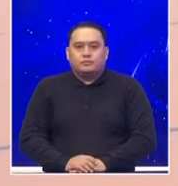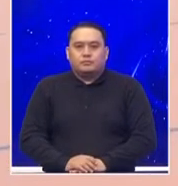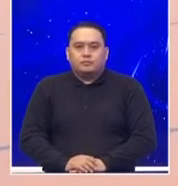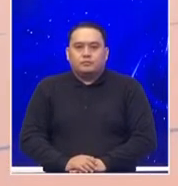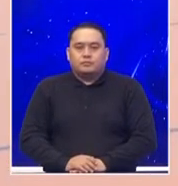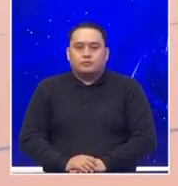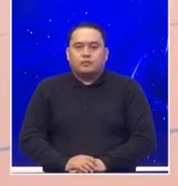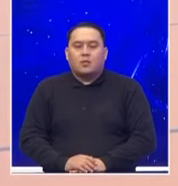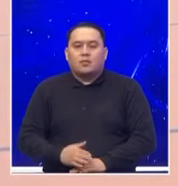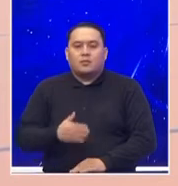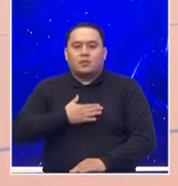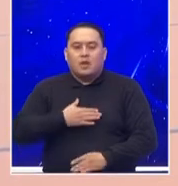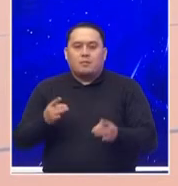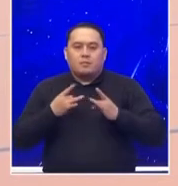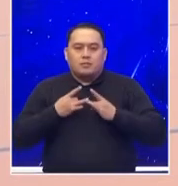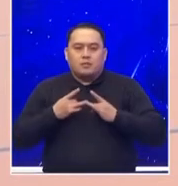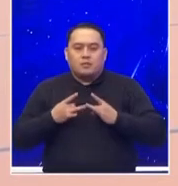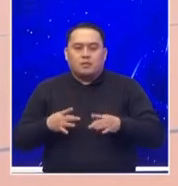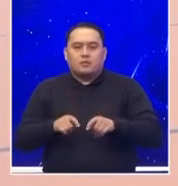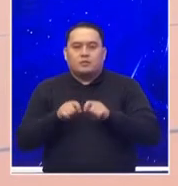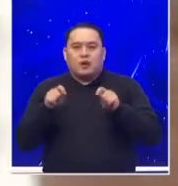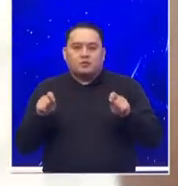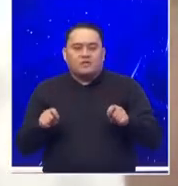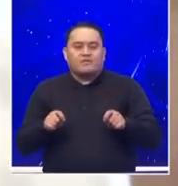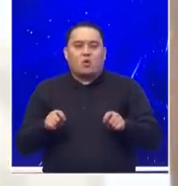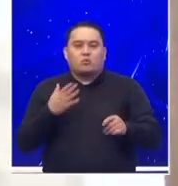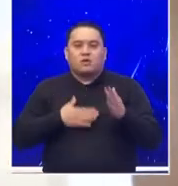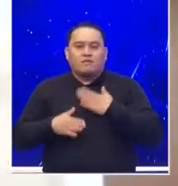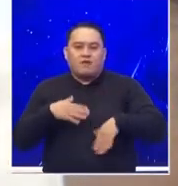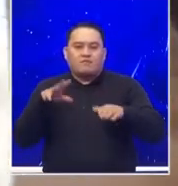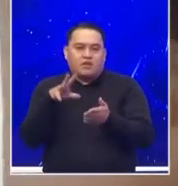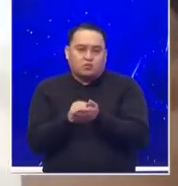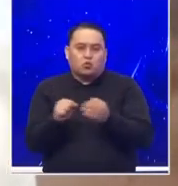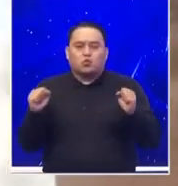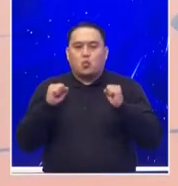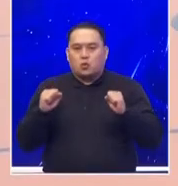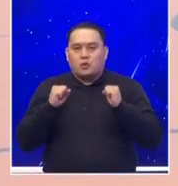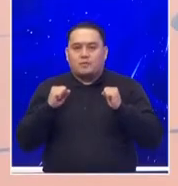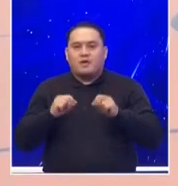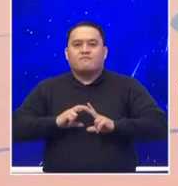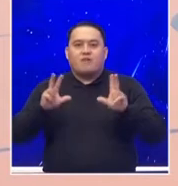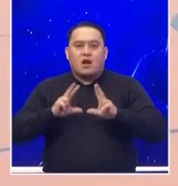нам нравится есть возможно заниматься на